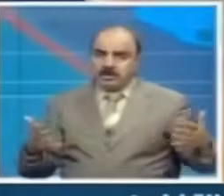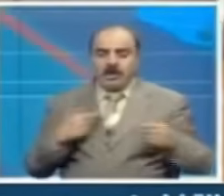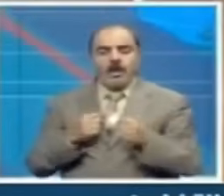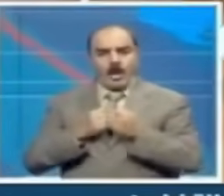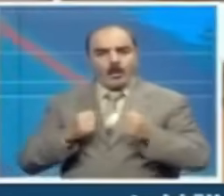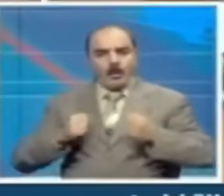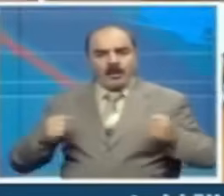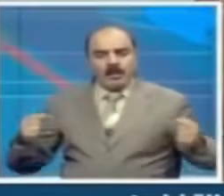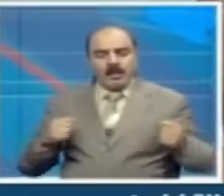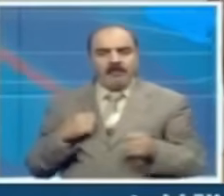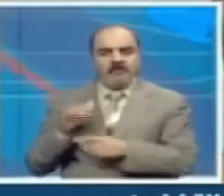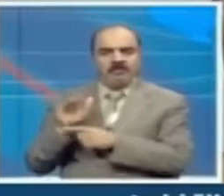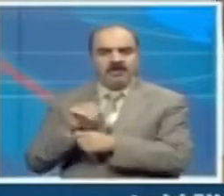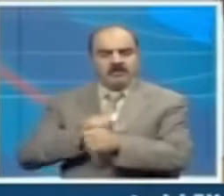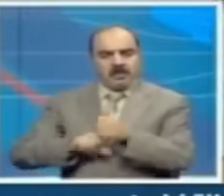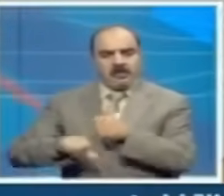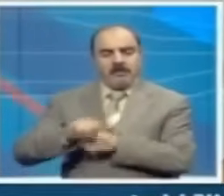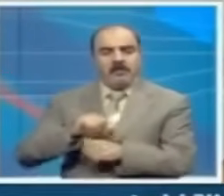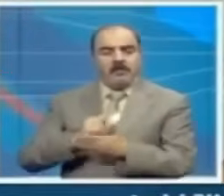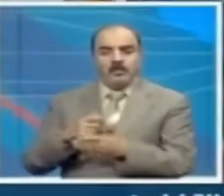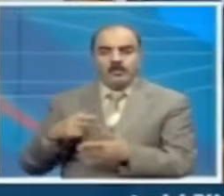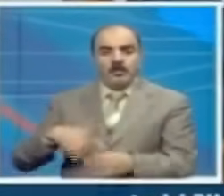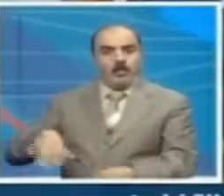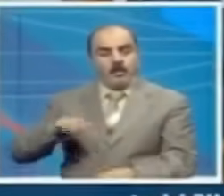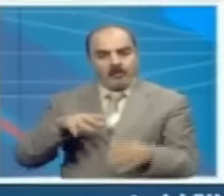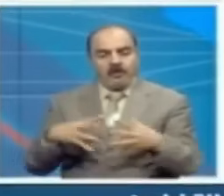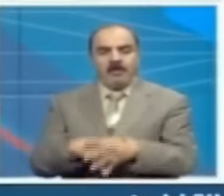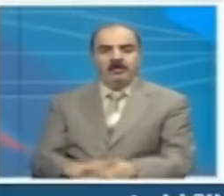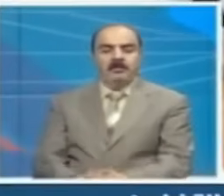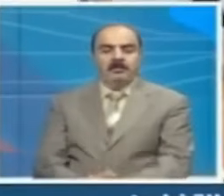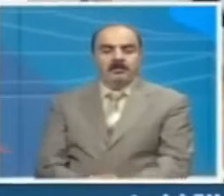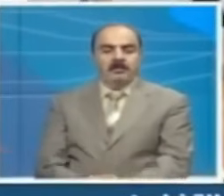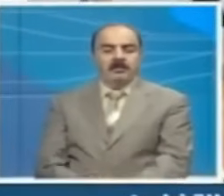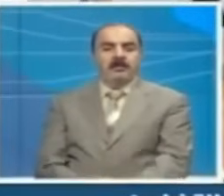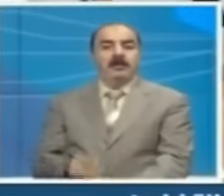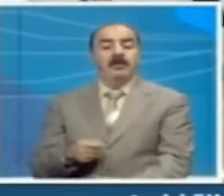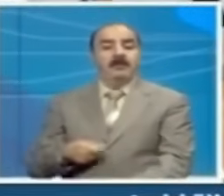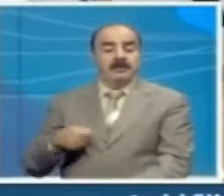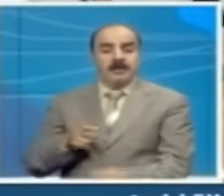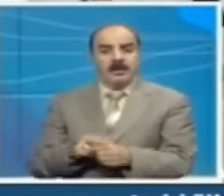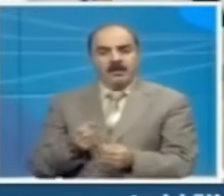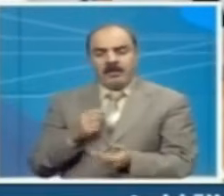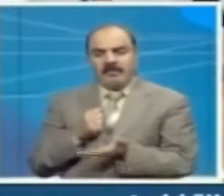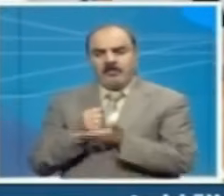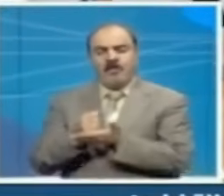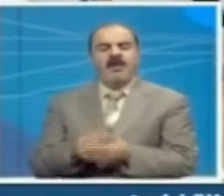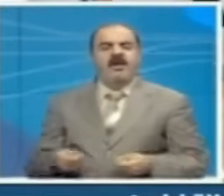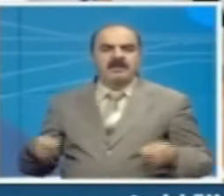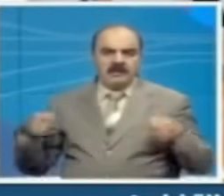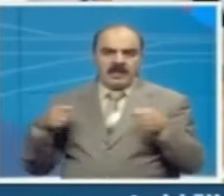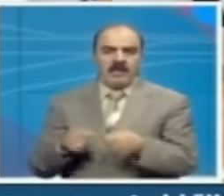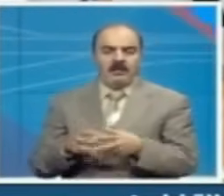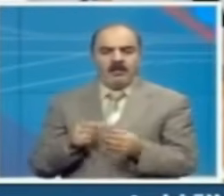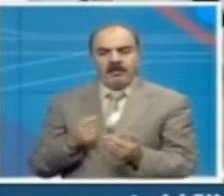في قطاع التكافل وتطوير المسؤولية الاجتماعية، خاصة فيما يتعلق بطرح تمويلات لتحفيز